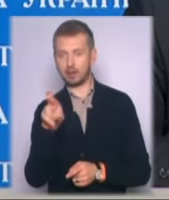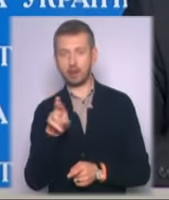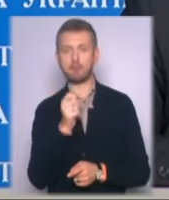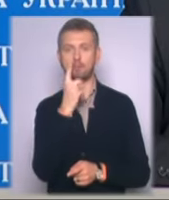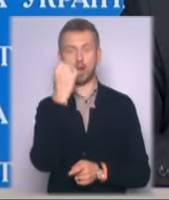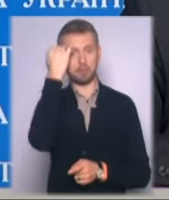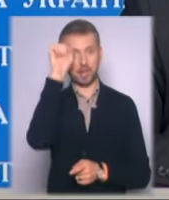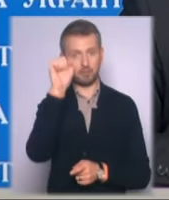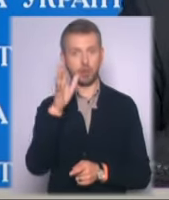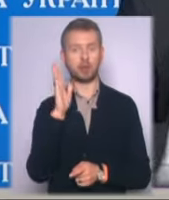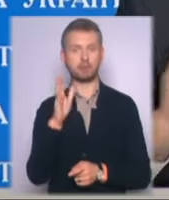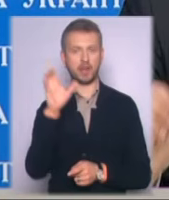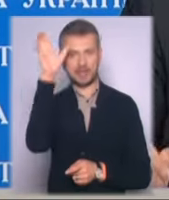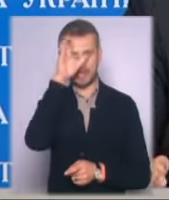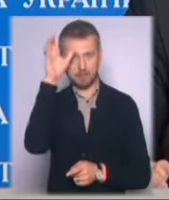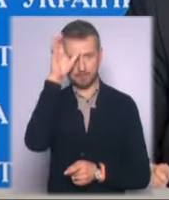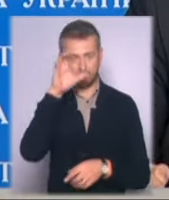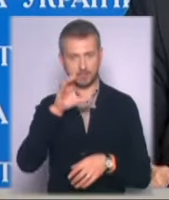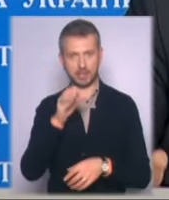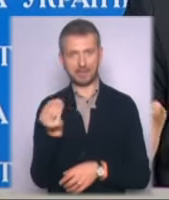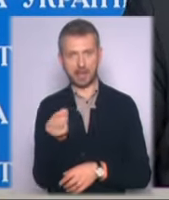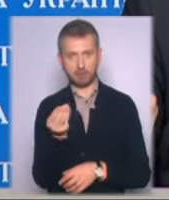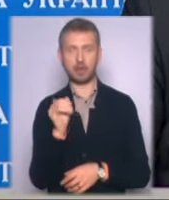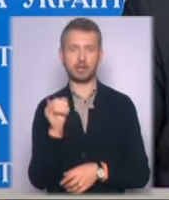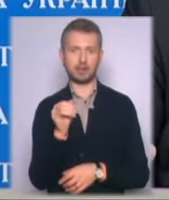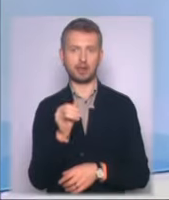Сербії і парк Гришка на парк Естонії.